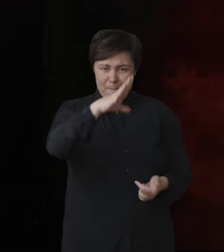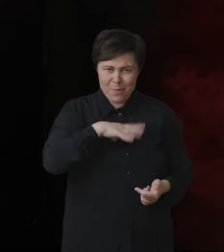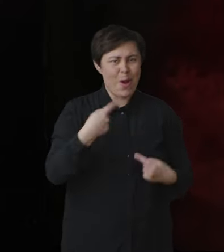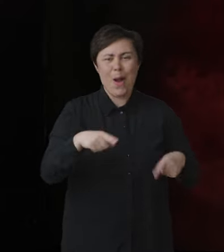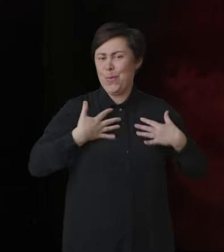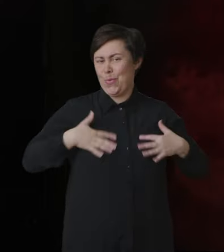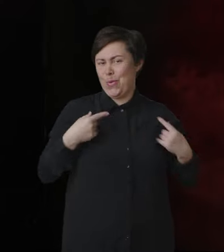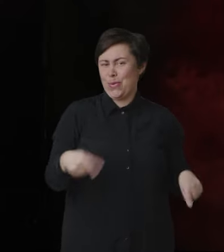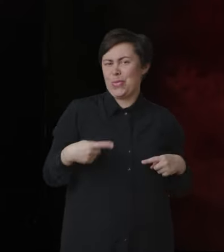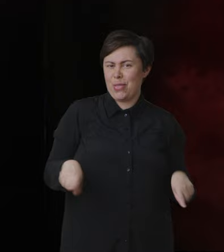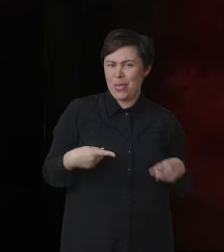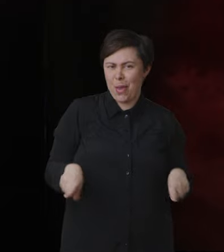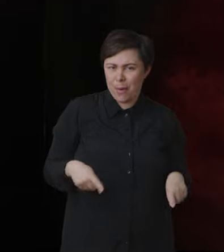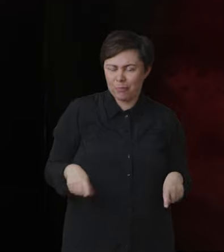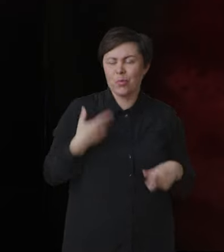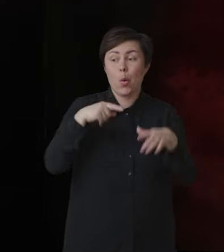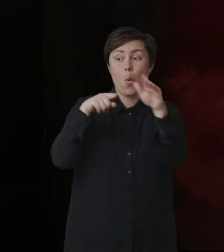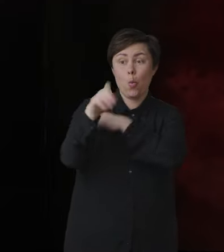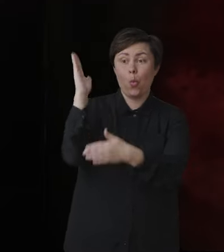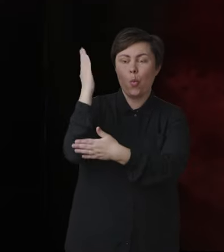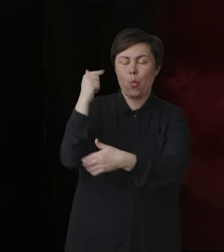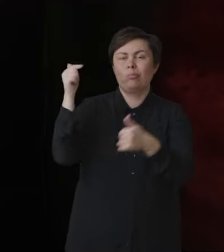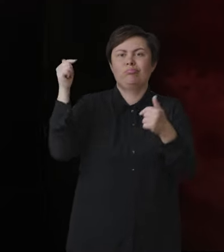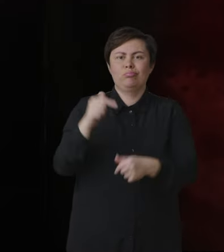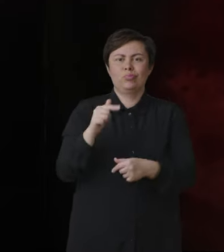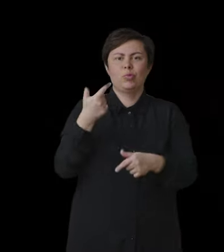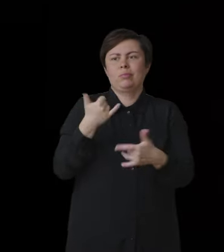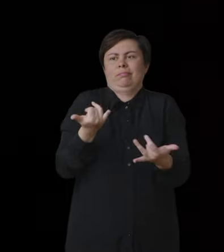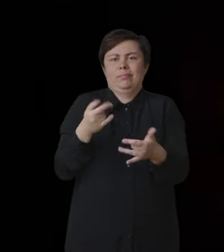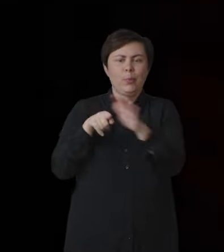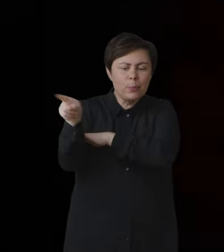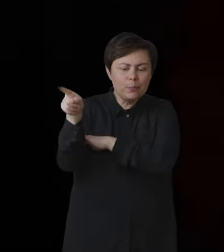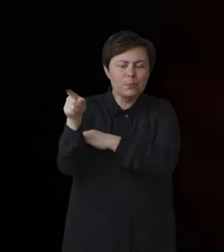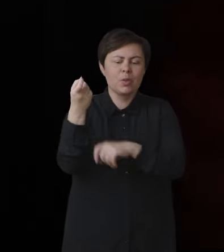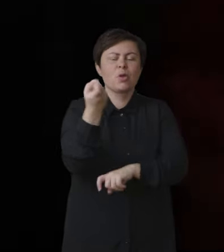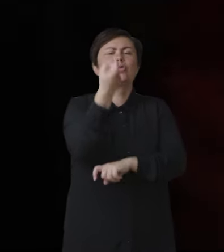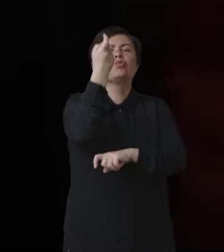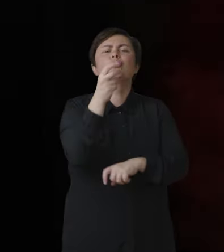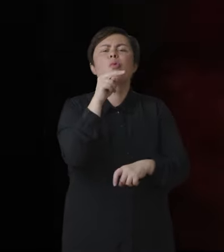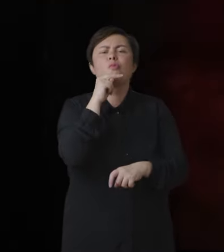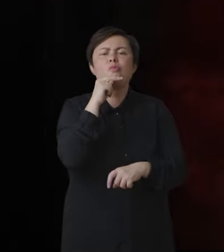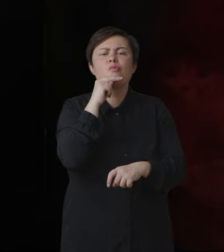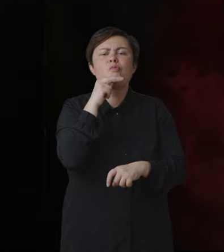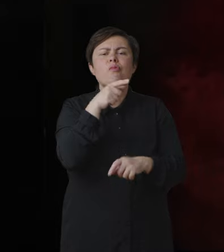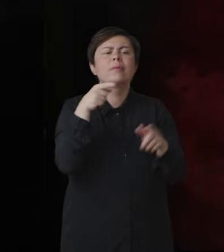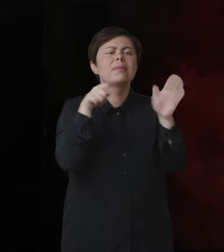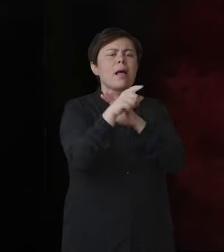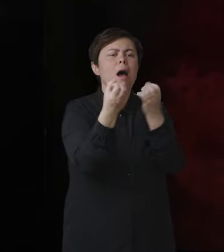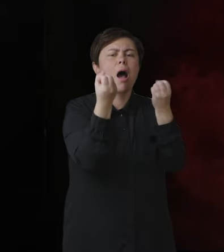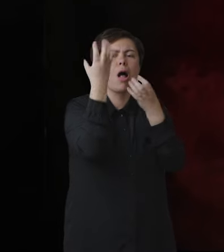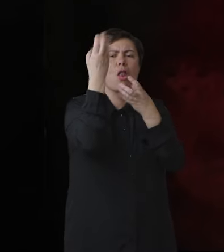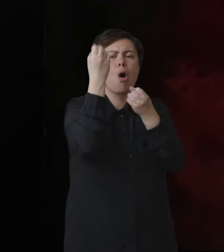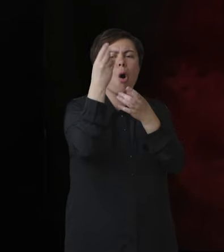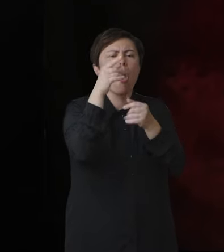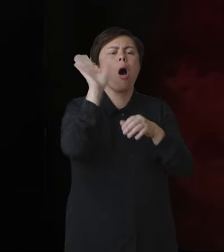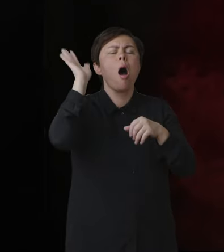byłem, nie? No ale jeszcze się nie uciekłem przez okno, to musiałem się jakoś wydobyć, nie? żuraw wodny to był do napełniania lokomotyw. A później